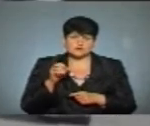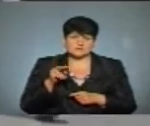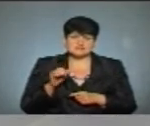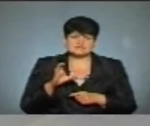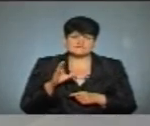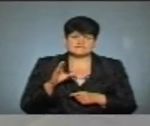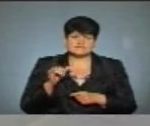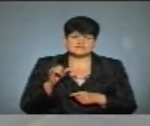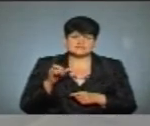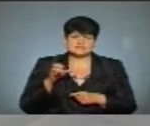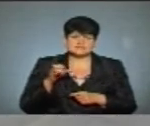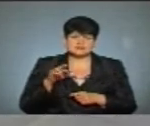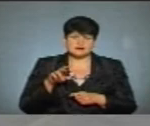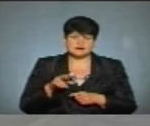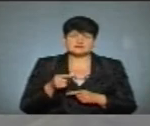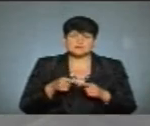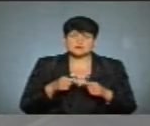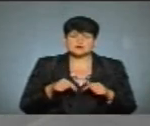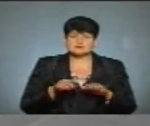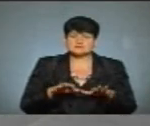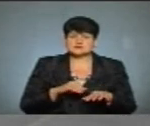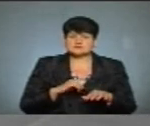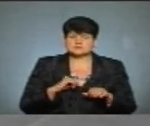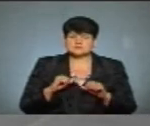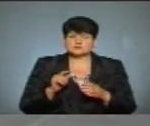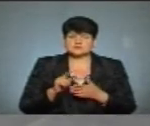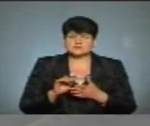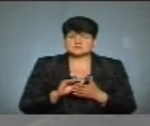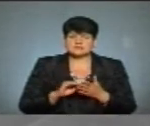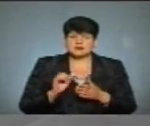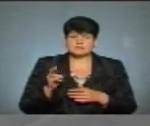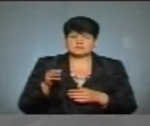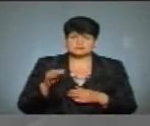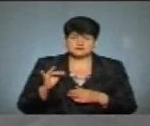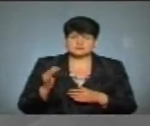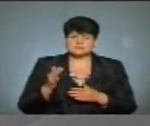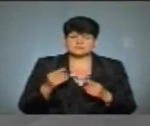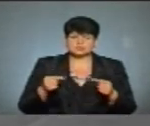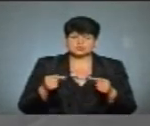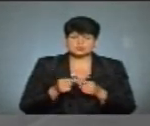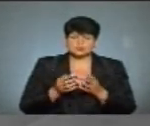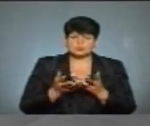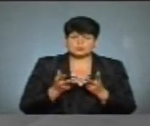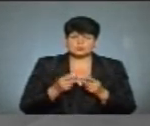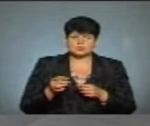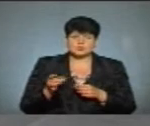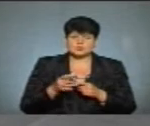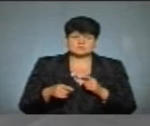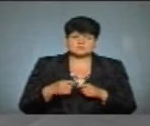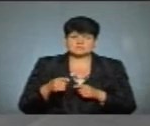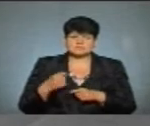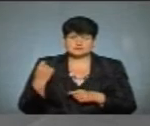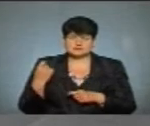Вістря. Тобто там, де органи місцевого самоврядування мають скласти акти, де вони мають чітко підрахувати розмір збитків